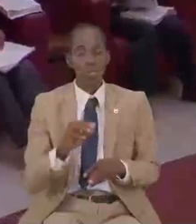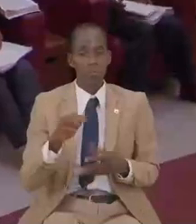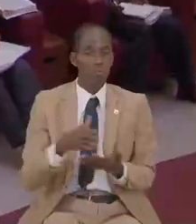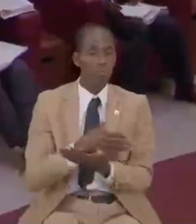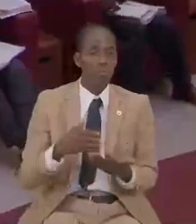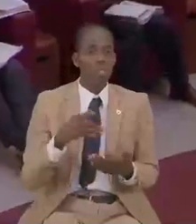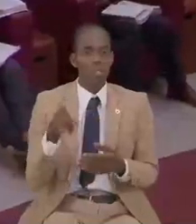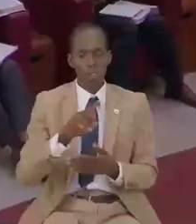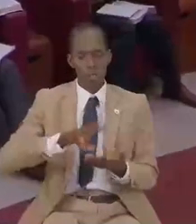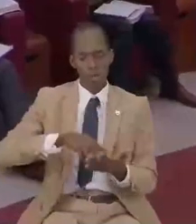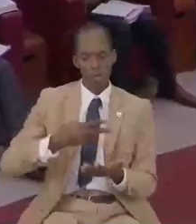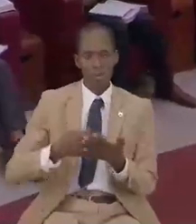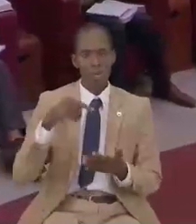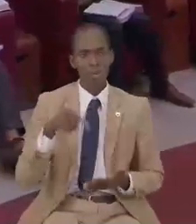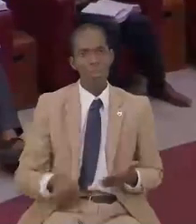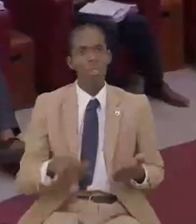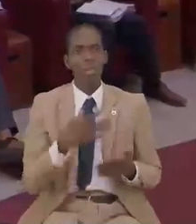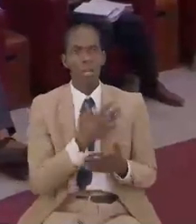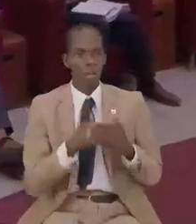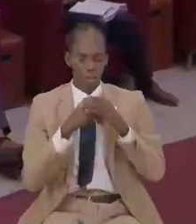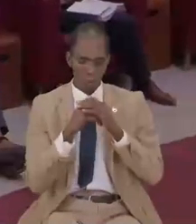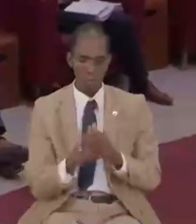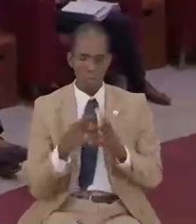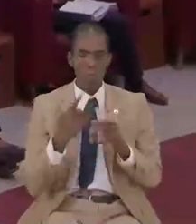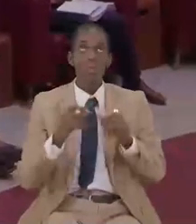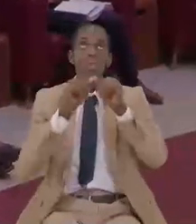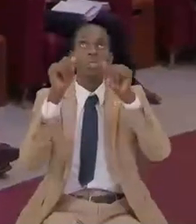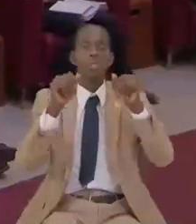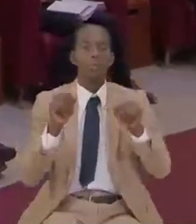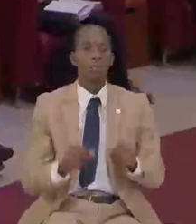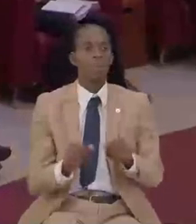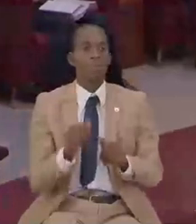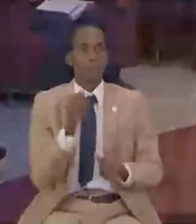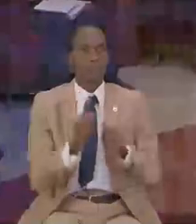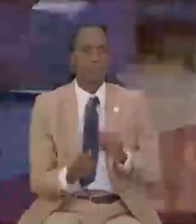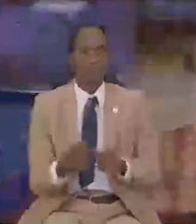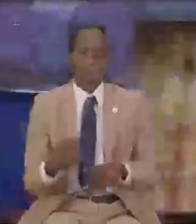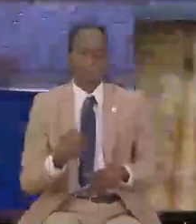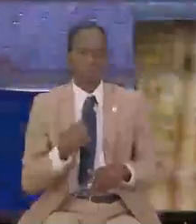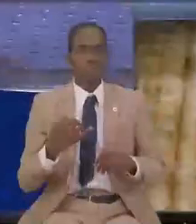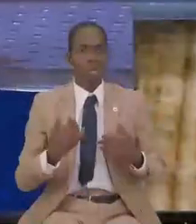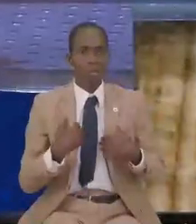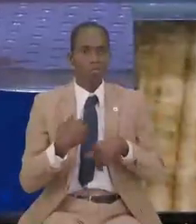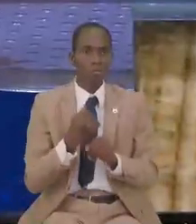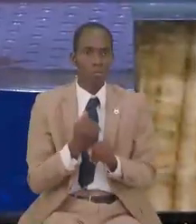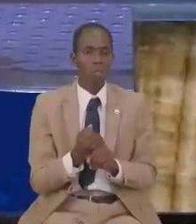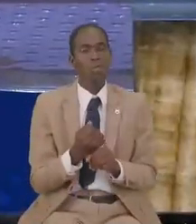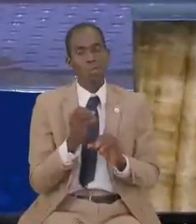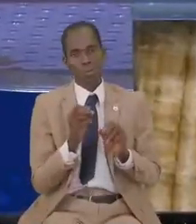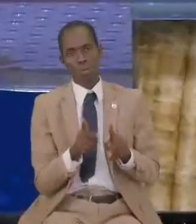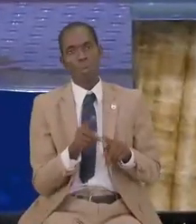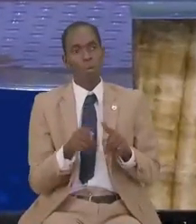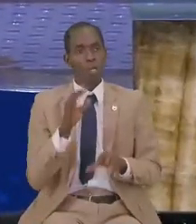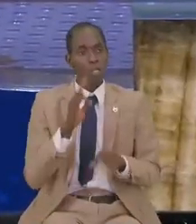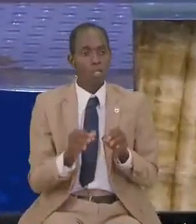la musique d'idolâtrie, vous vous protégerez et vous adorerez la statue que j'ai faite. Si vous ne